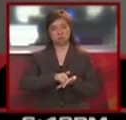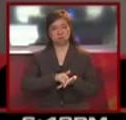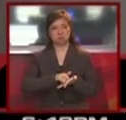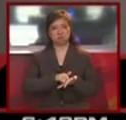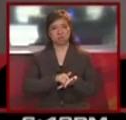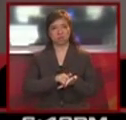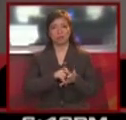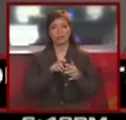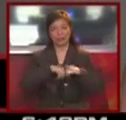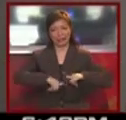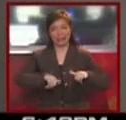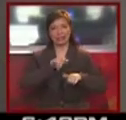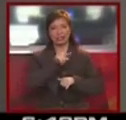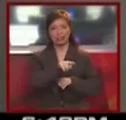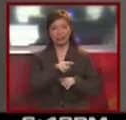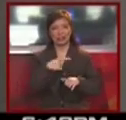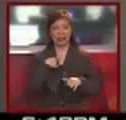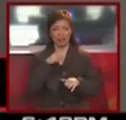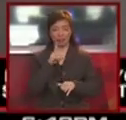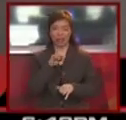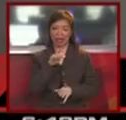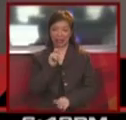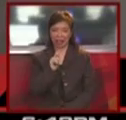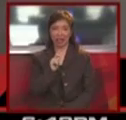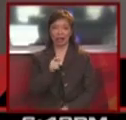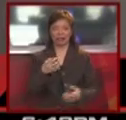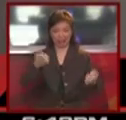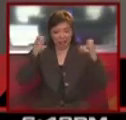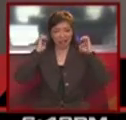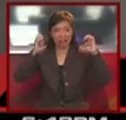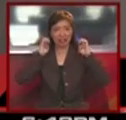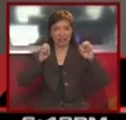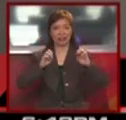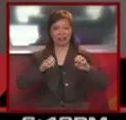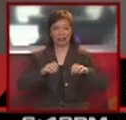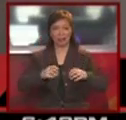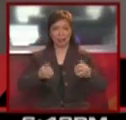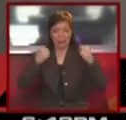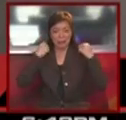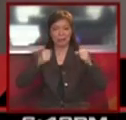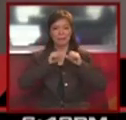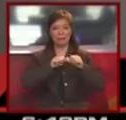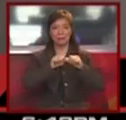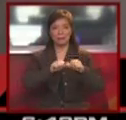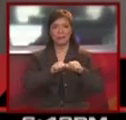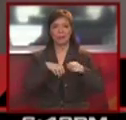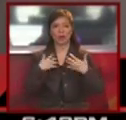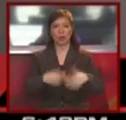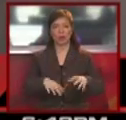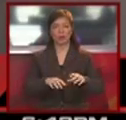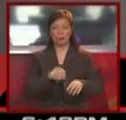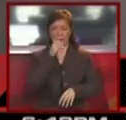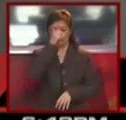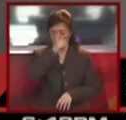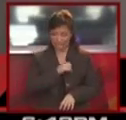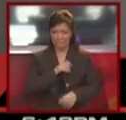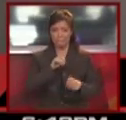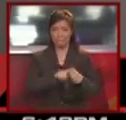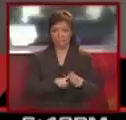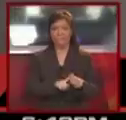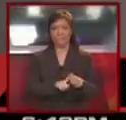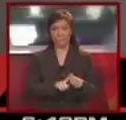yung diet niya, yung exercises niya, yung workout niya, tuloy-tuloy. So grabe talaga yung persistence ni Eula pagdating sa body